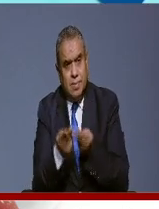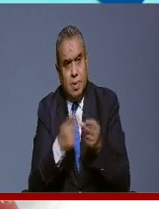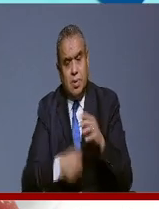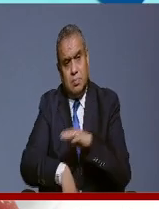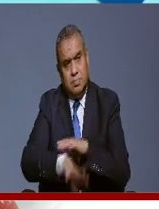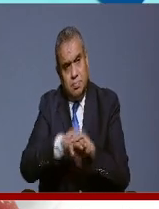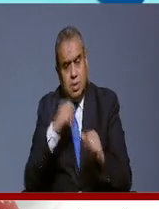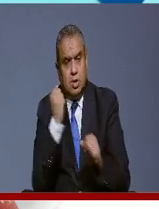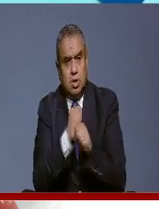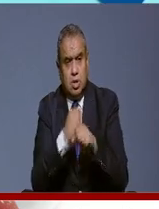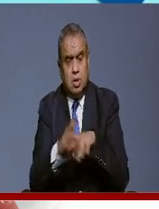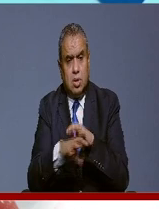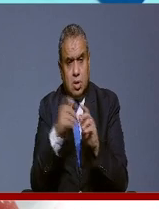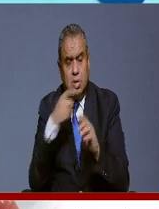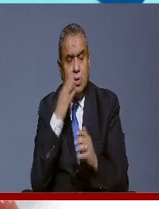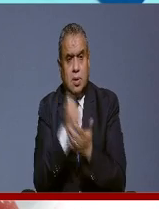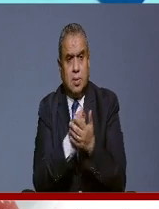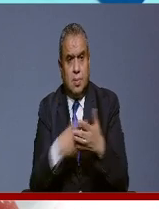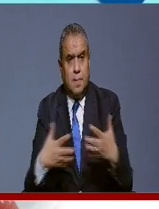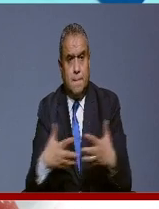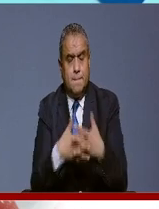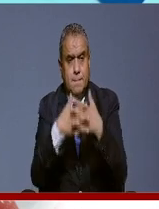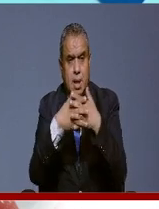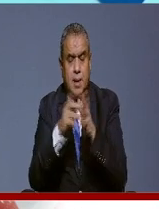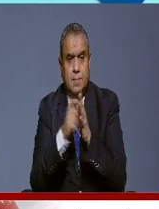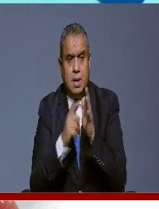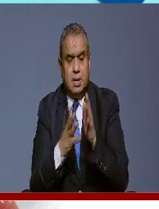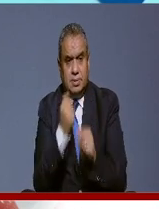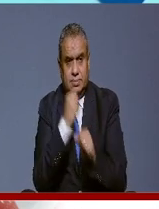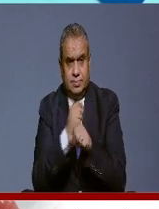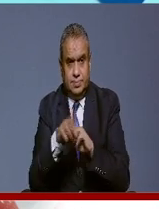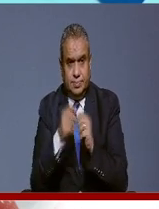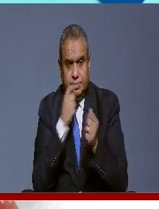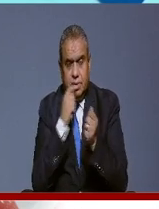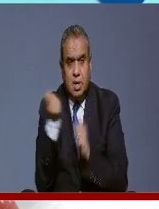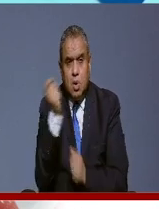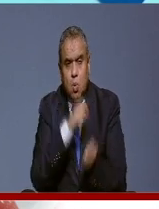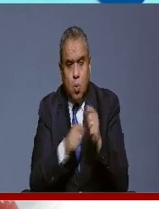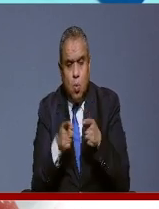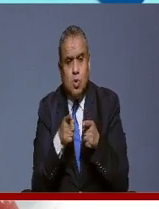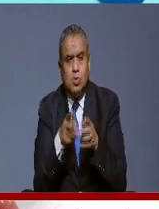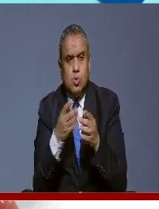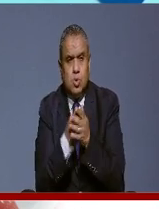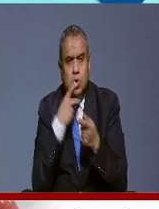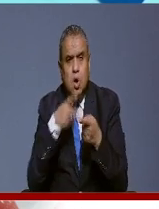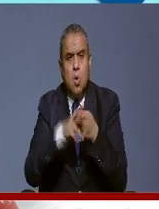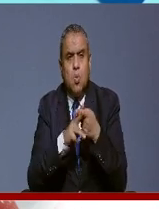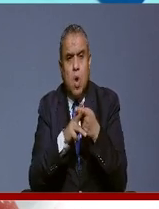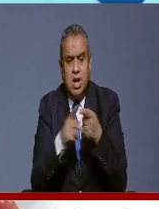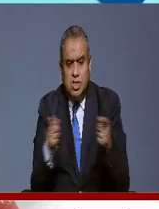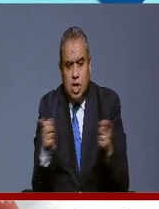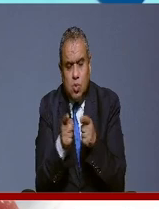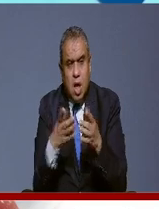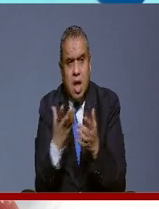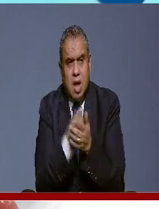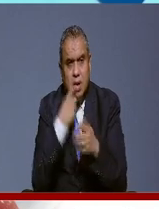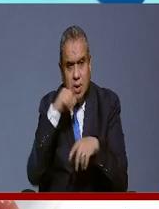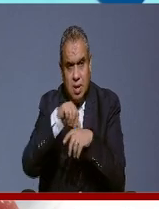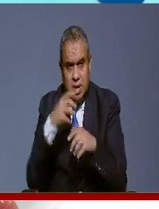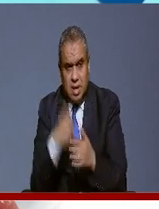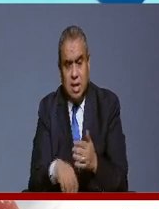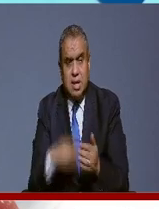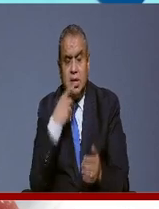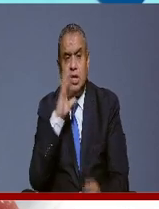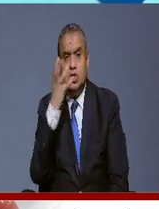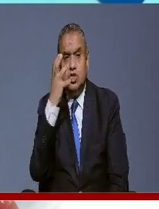وشغلناهم بمصانع جنب الريف وورا الصغيرة برضو، لأن لازم وأنا شغال الجيل